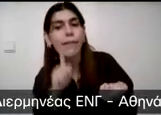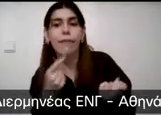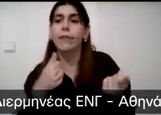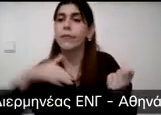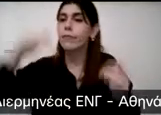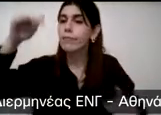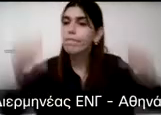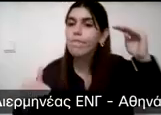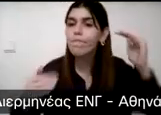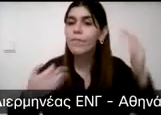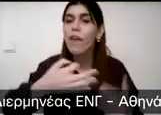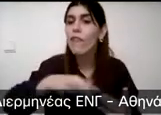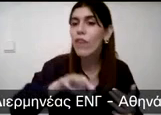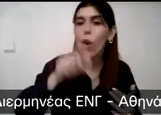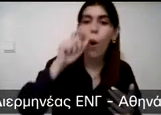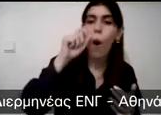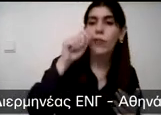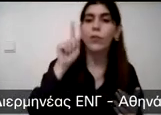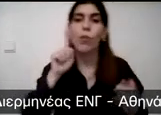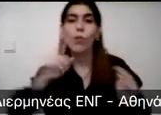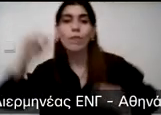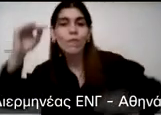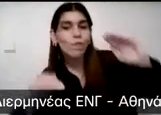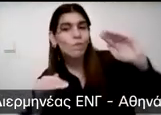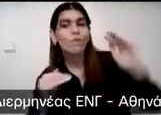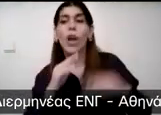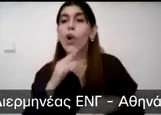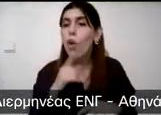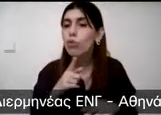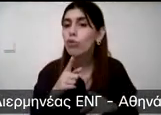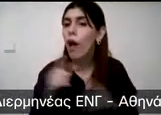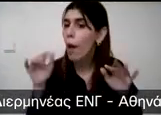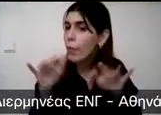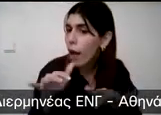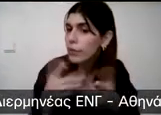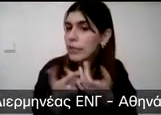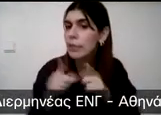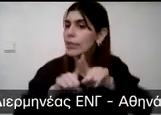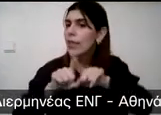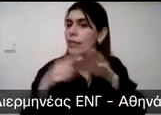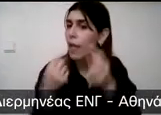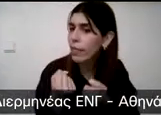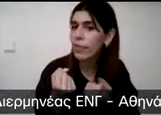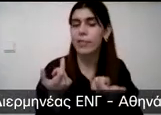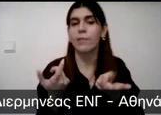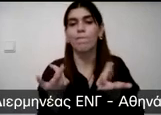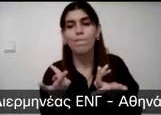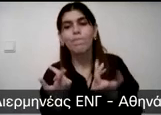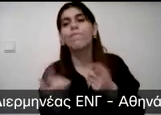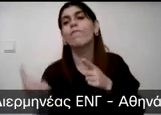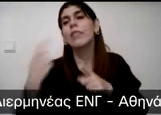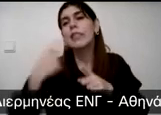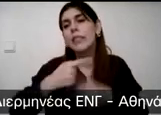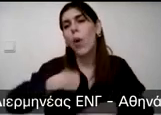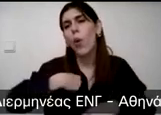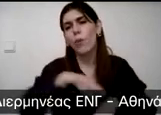εμφανίζεται το φύλο στη γλώσσα και πιθανότατα είμαι σίγουρη, όχι